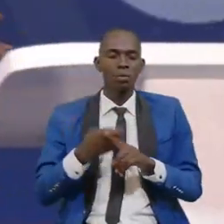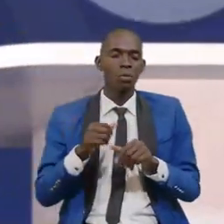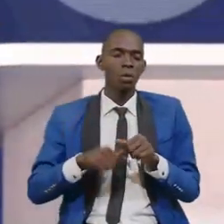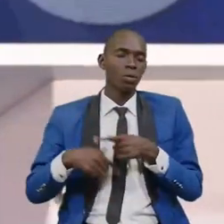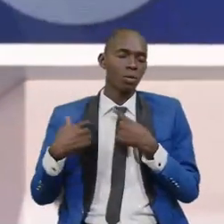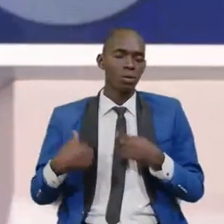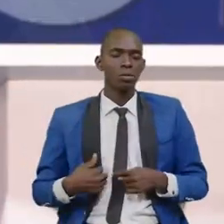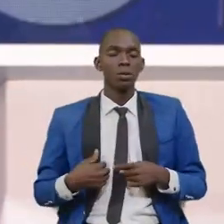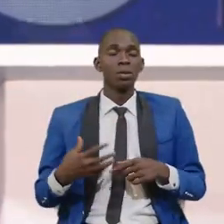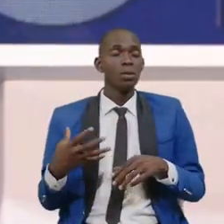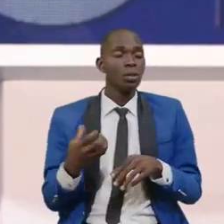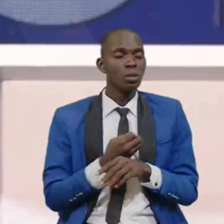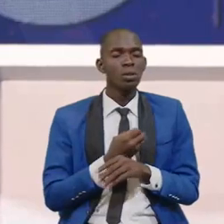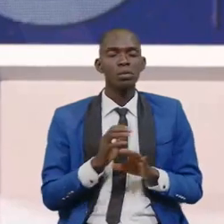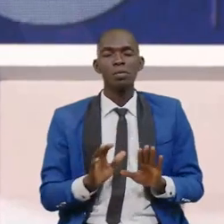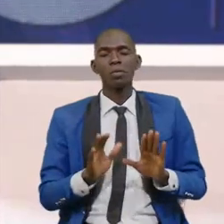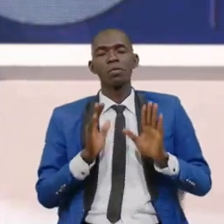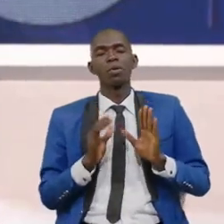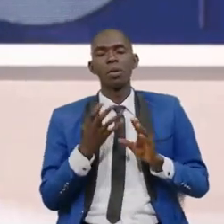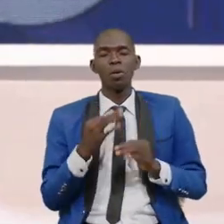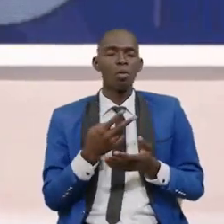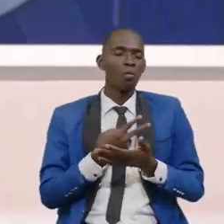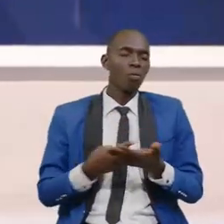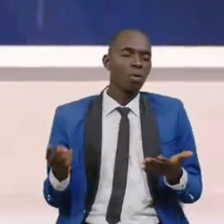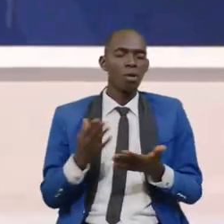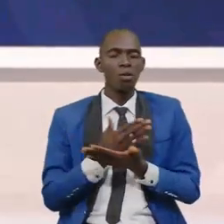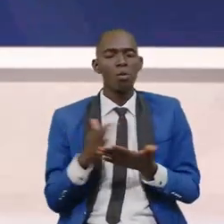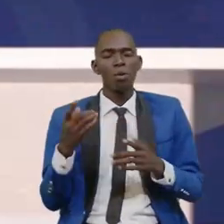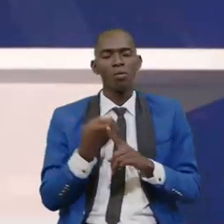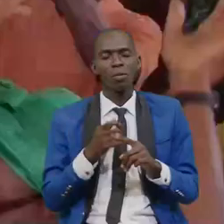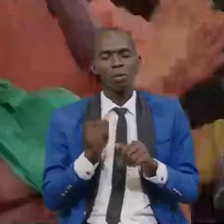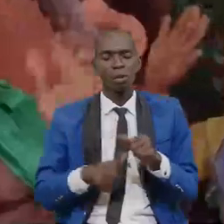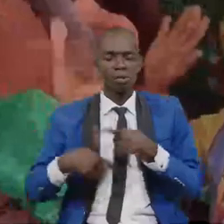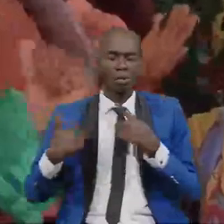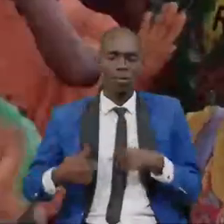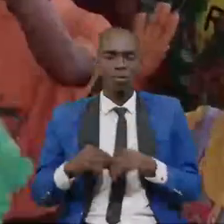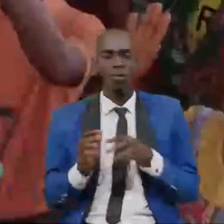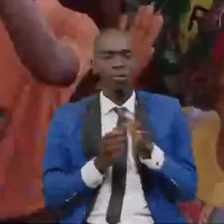cœur. Ôte la crainte de l'échec de chaque cœur.